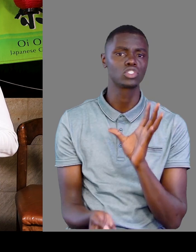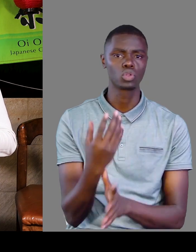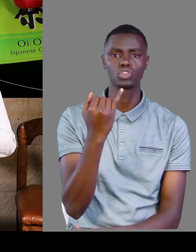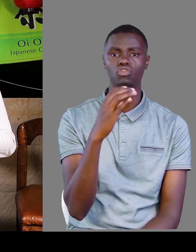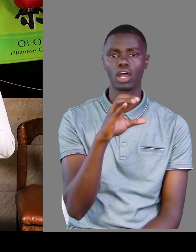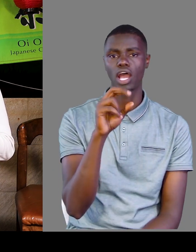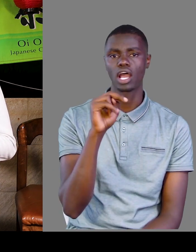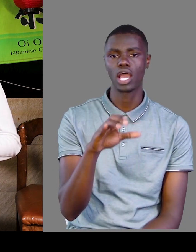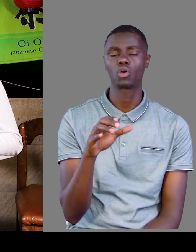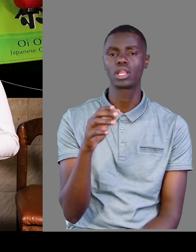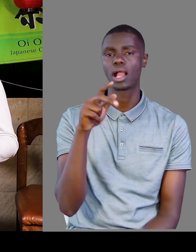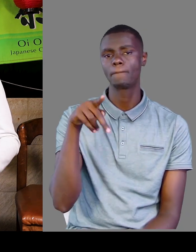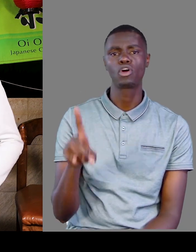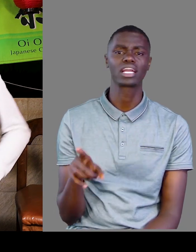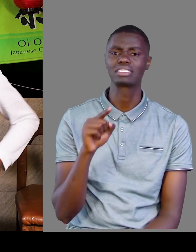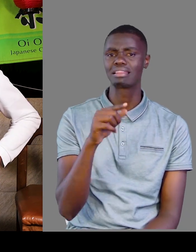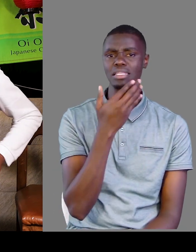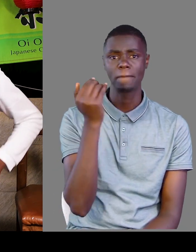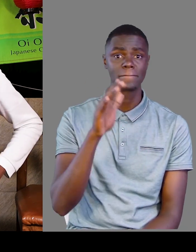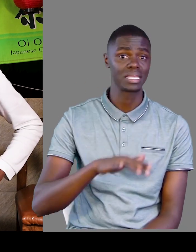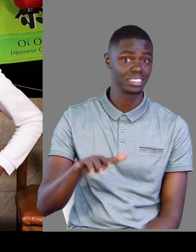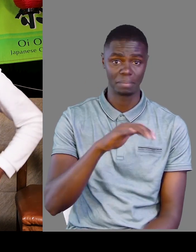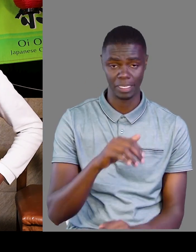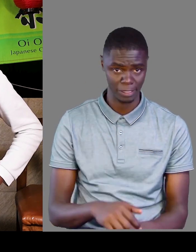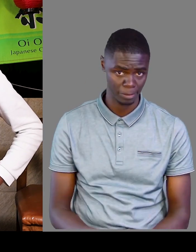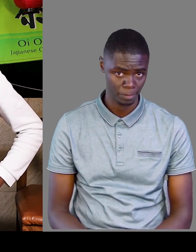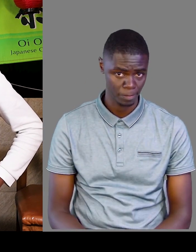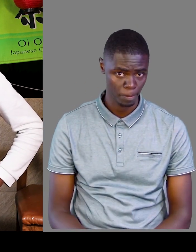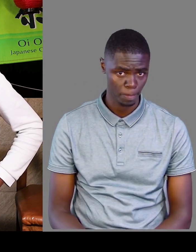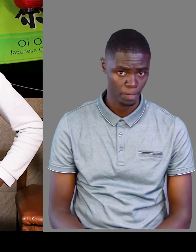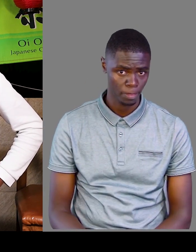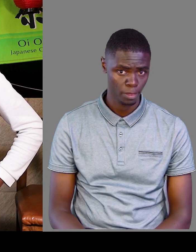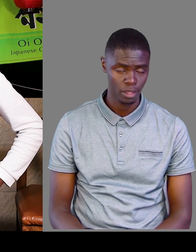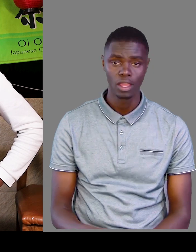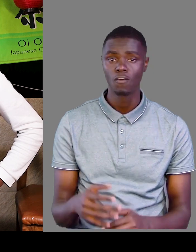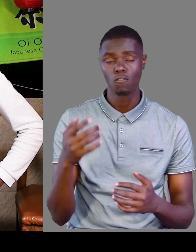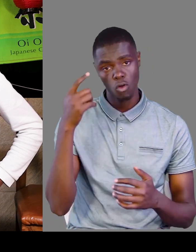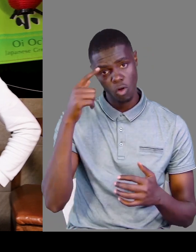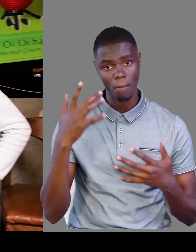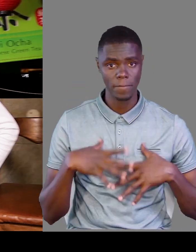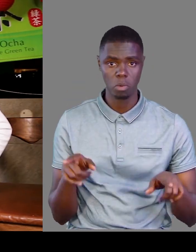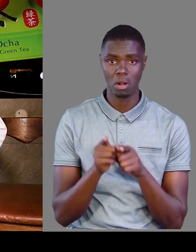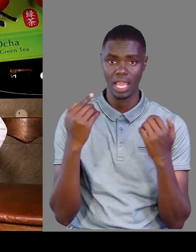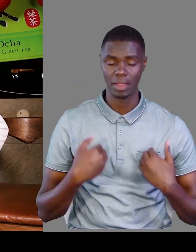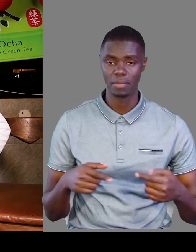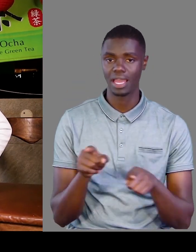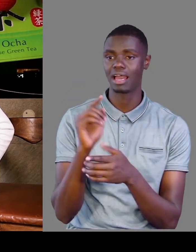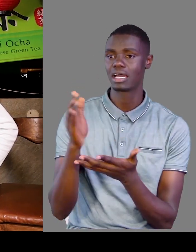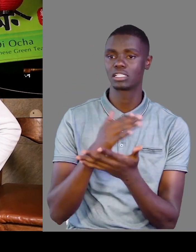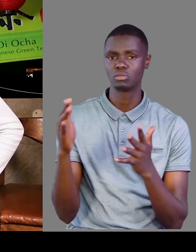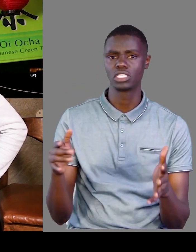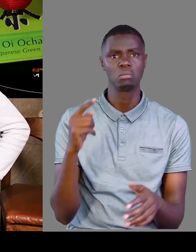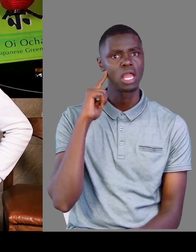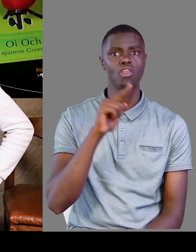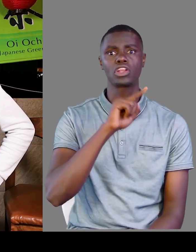launch ya hii Iconic podcast? What do you think of it? This is the best place like even for mtu kama mimi kama msanii. Hata